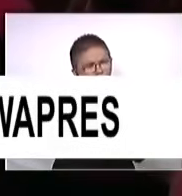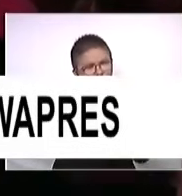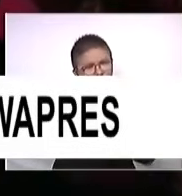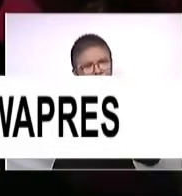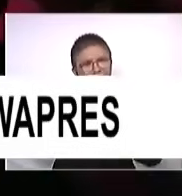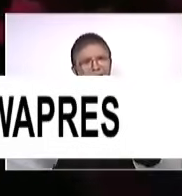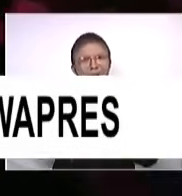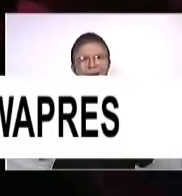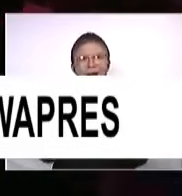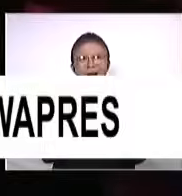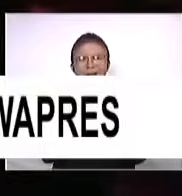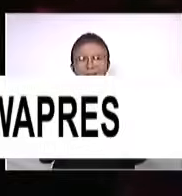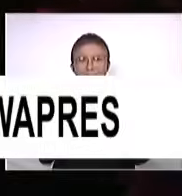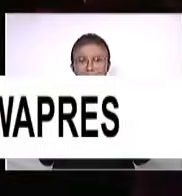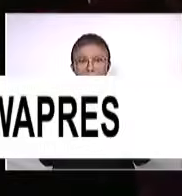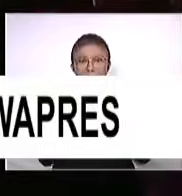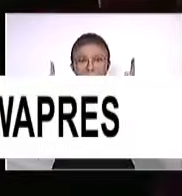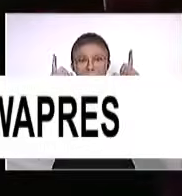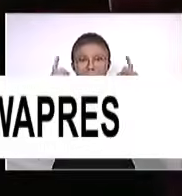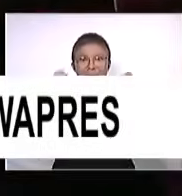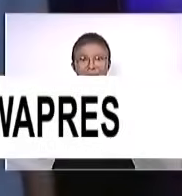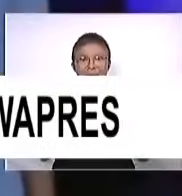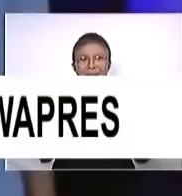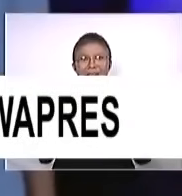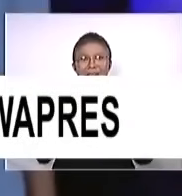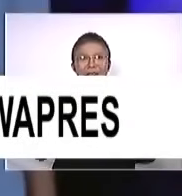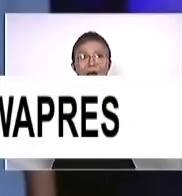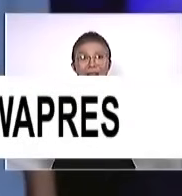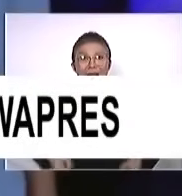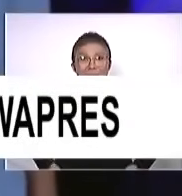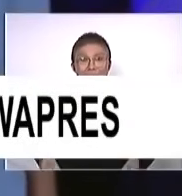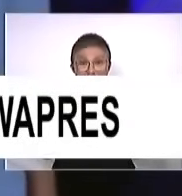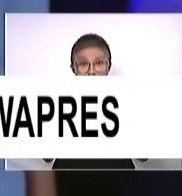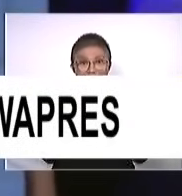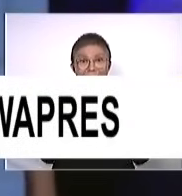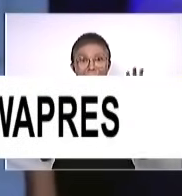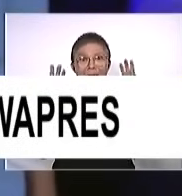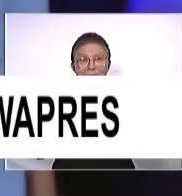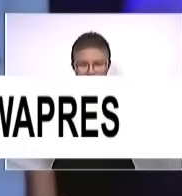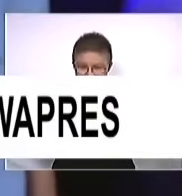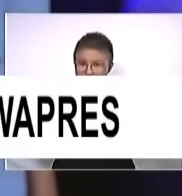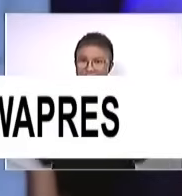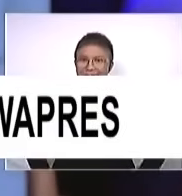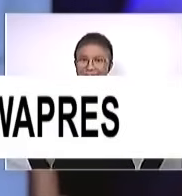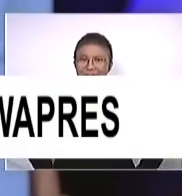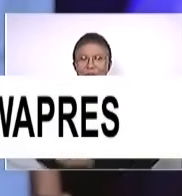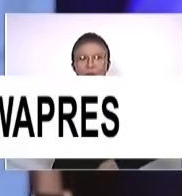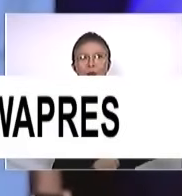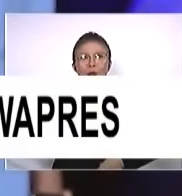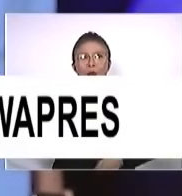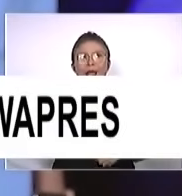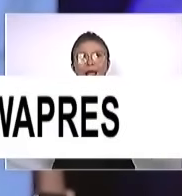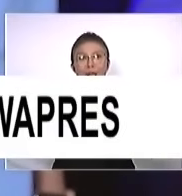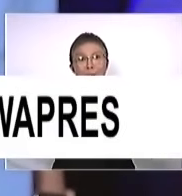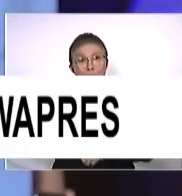Januari akan menambah seru apakah akan menambah panas juga dengan tema yang akan diusung n ya tema ke